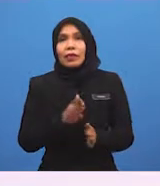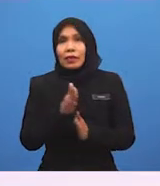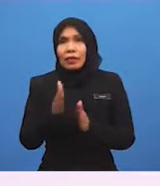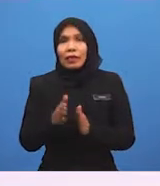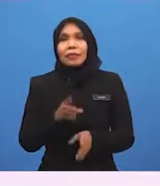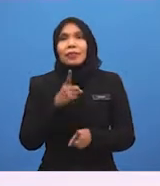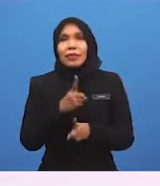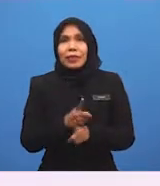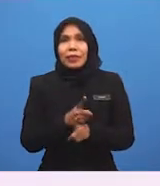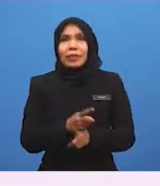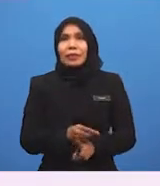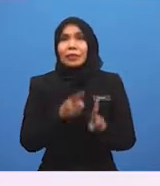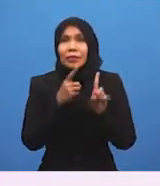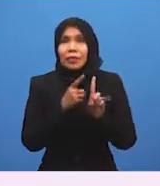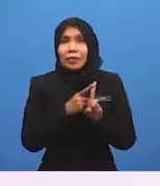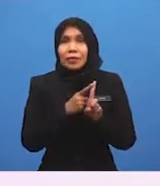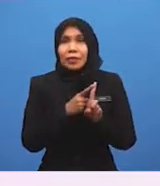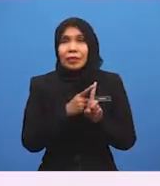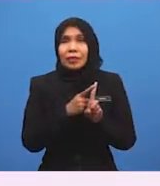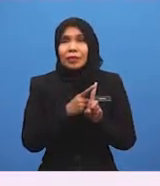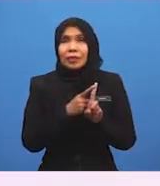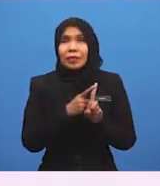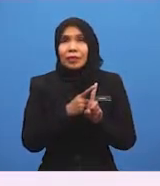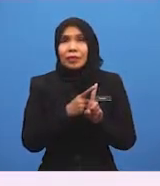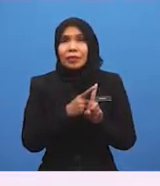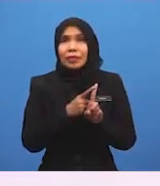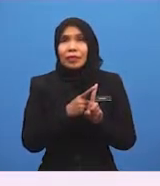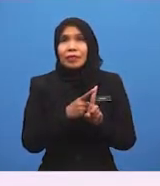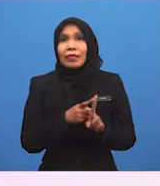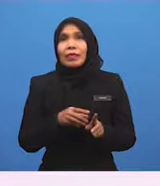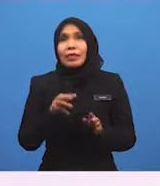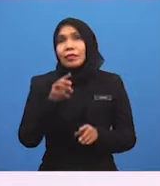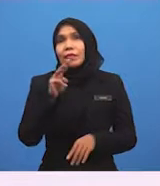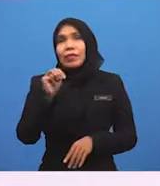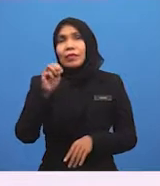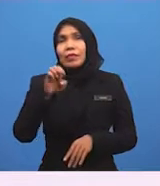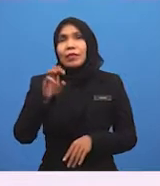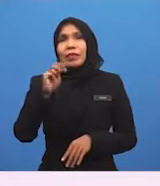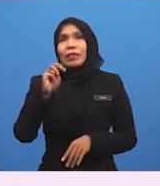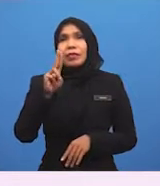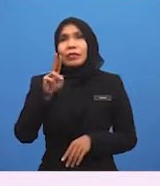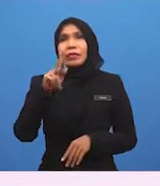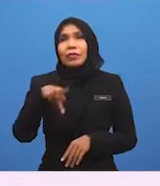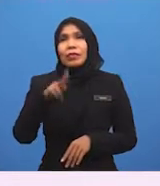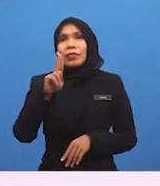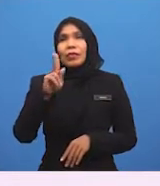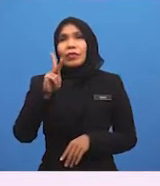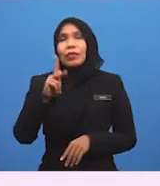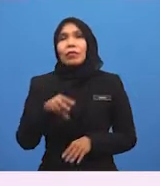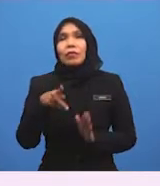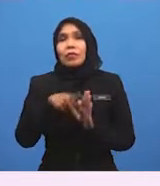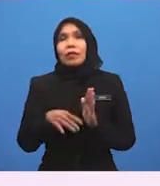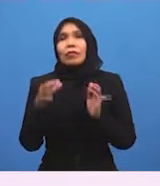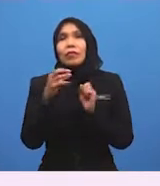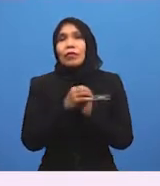Betul. Pertama, memupuk perpaduan. Kedua, mewujudkan suasana harmoni. Dan